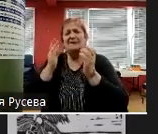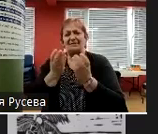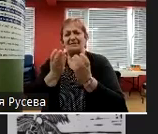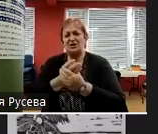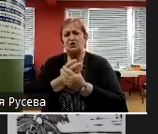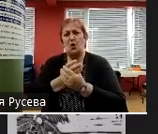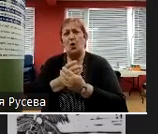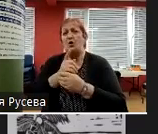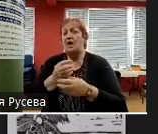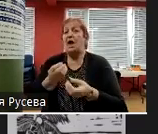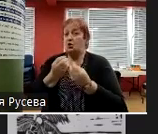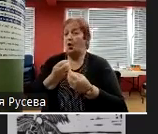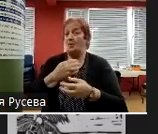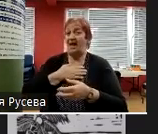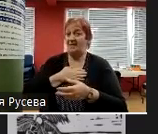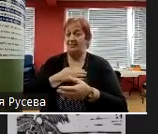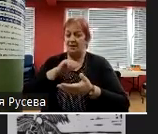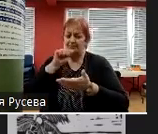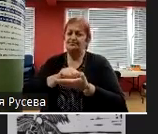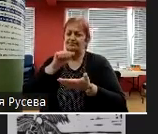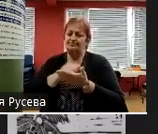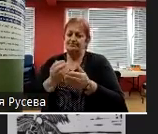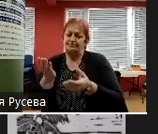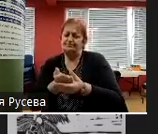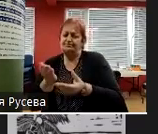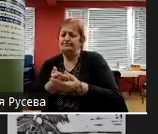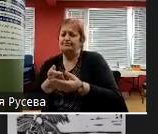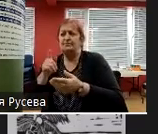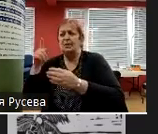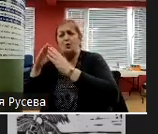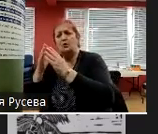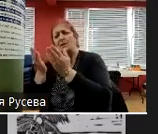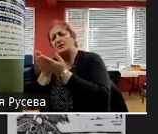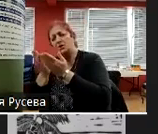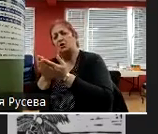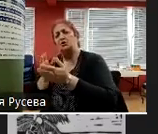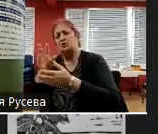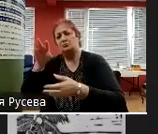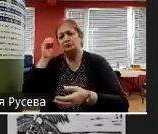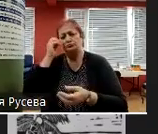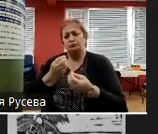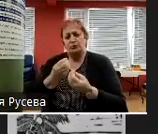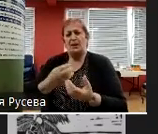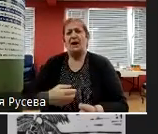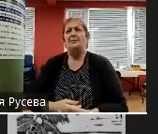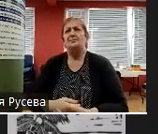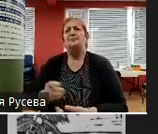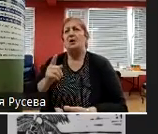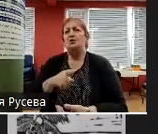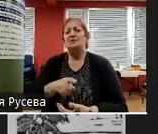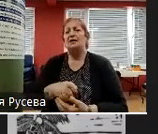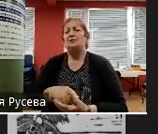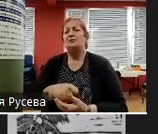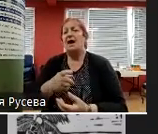И е добре да има печатни материали представени. Освен това,